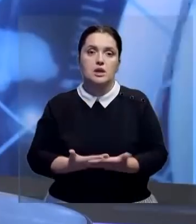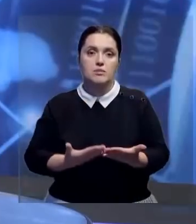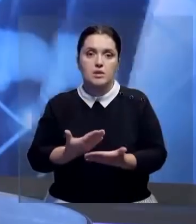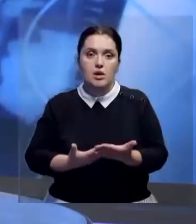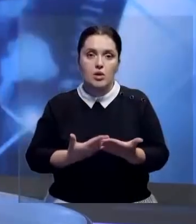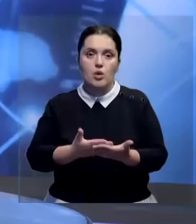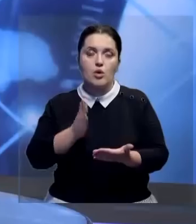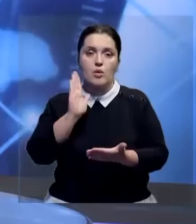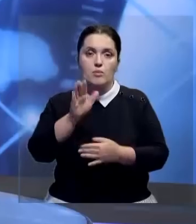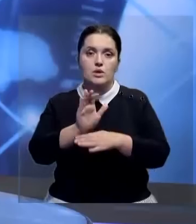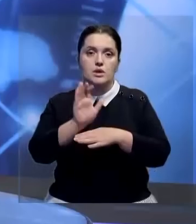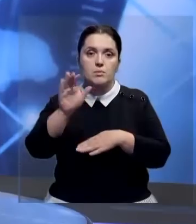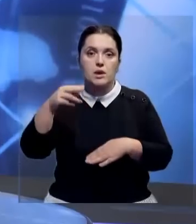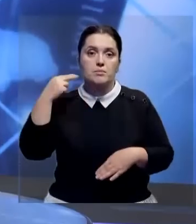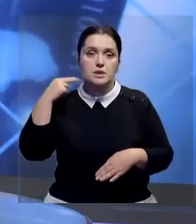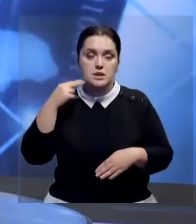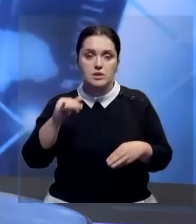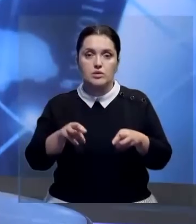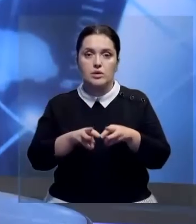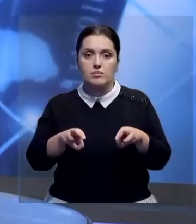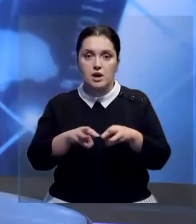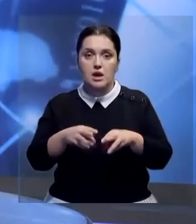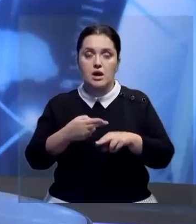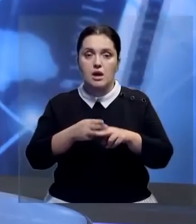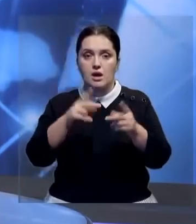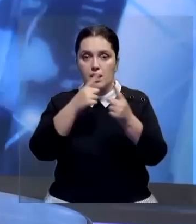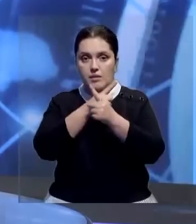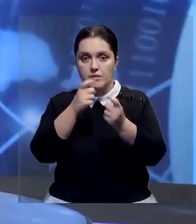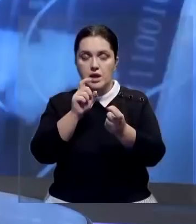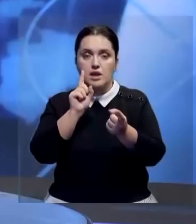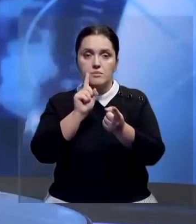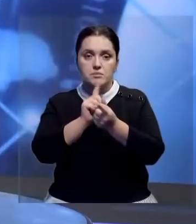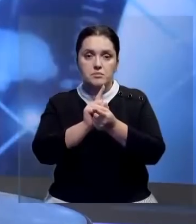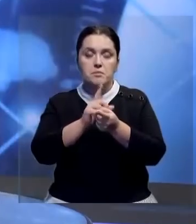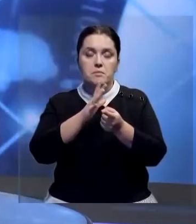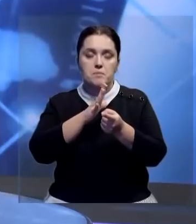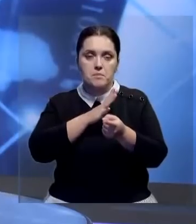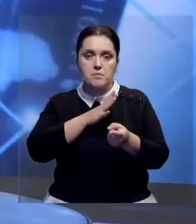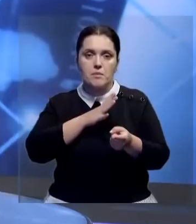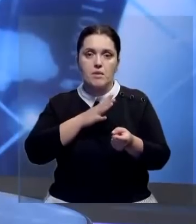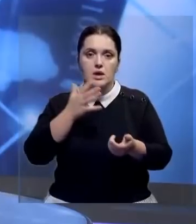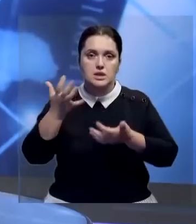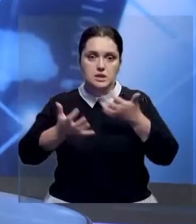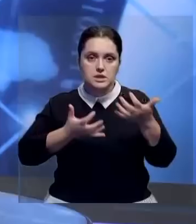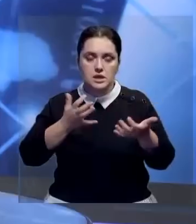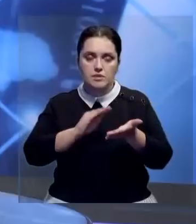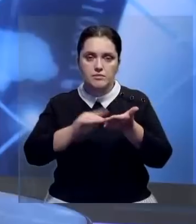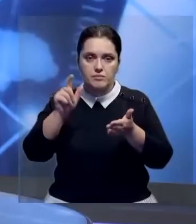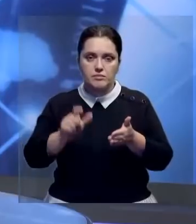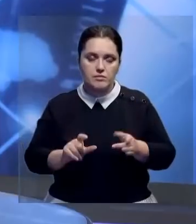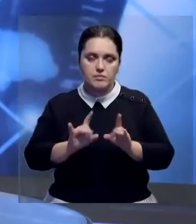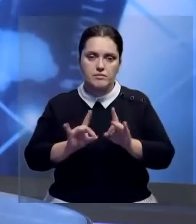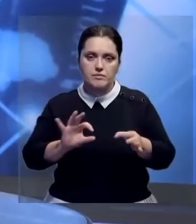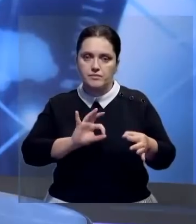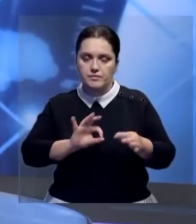и рекомендации члены совета будут направлять президенту и правительству. Об этом сообщили на встрече в Институте стратегических исследований.